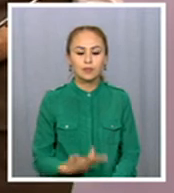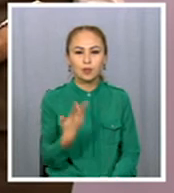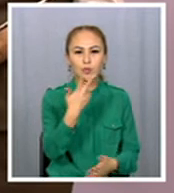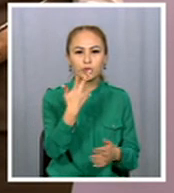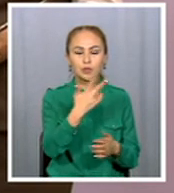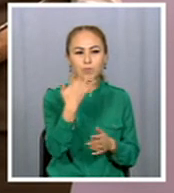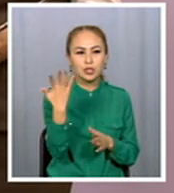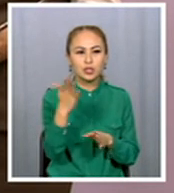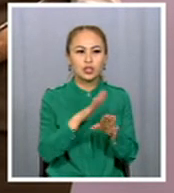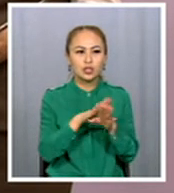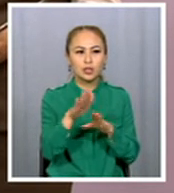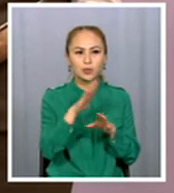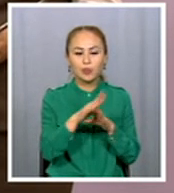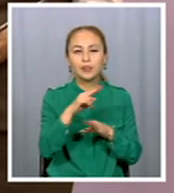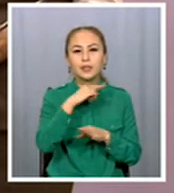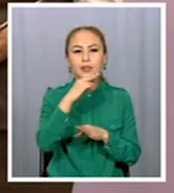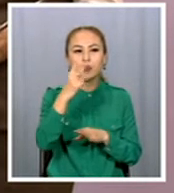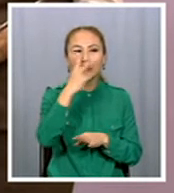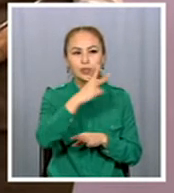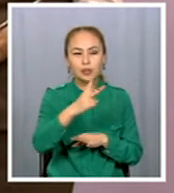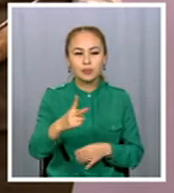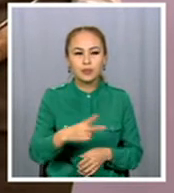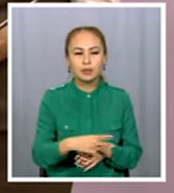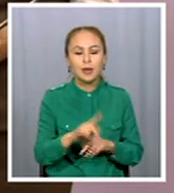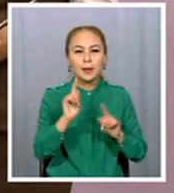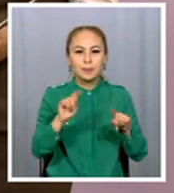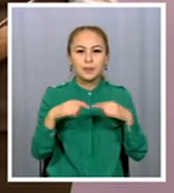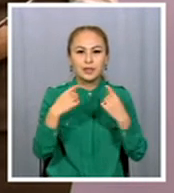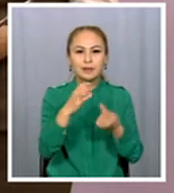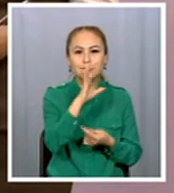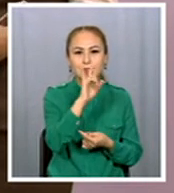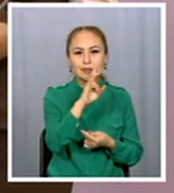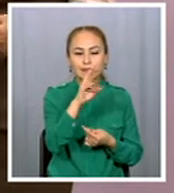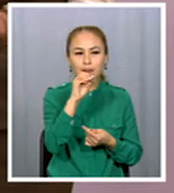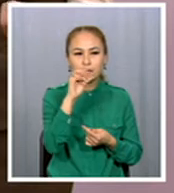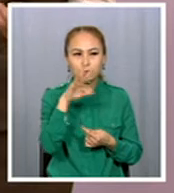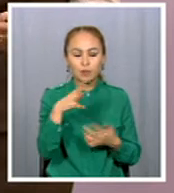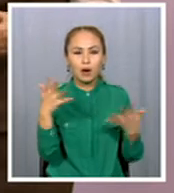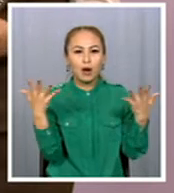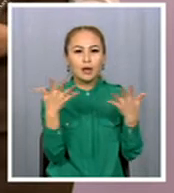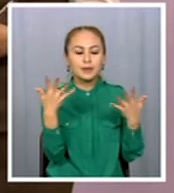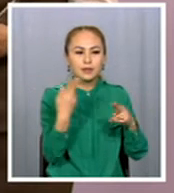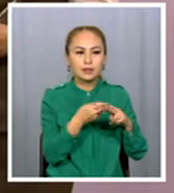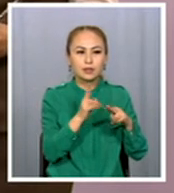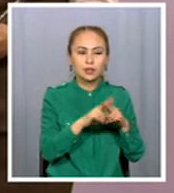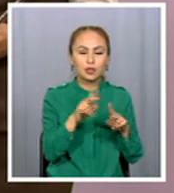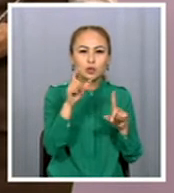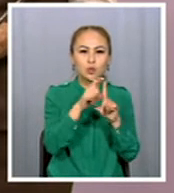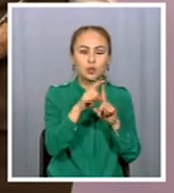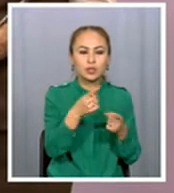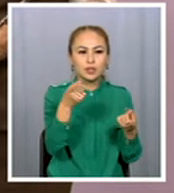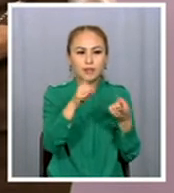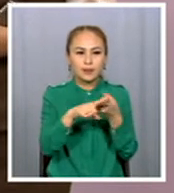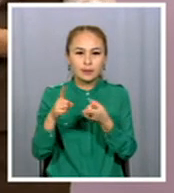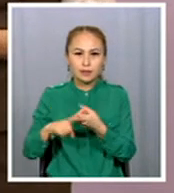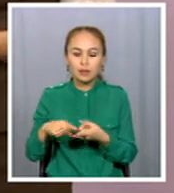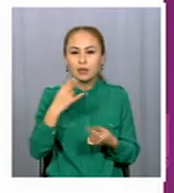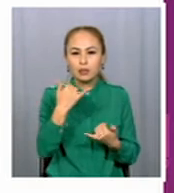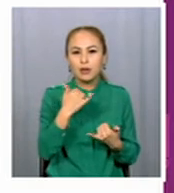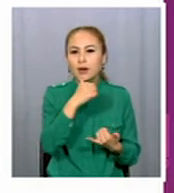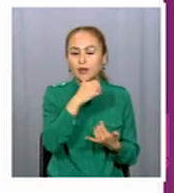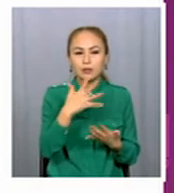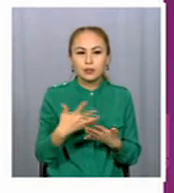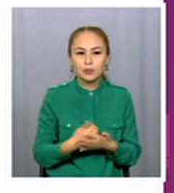35-ші жаттығуға назар аударамыз. Берілген сінесімдерге қандай зат сәйкес келеді? Қазір анықтайық.